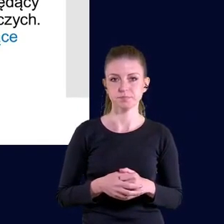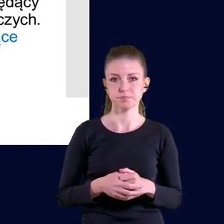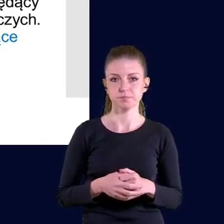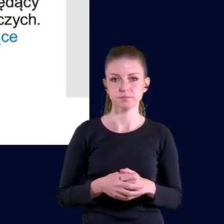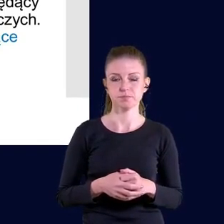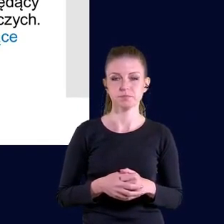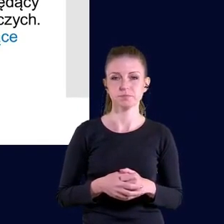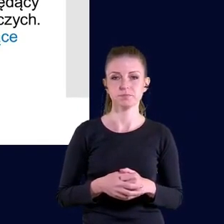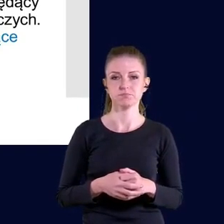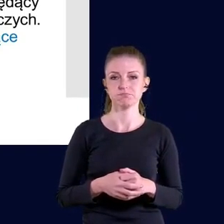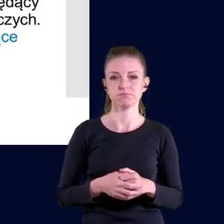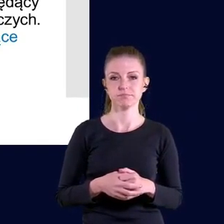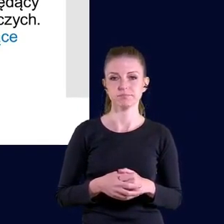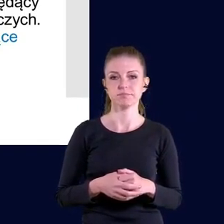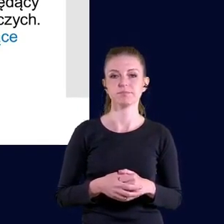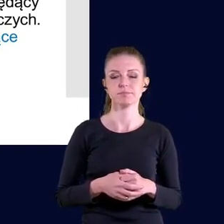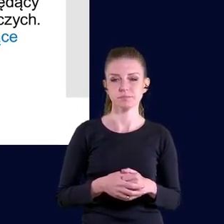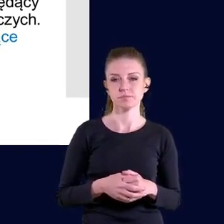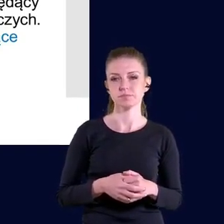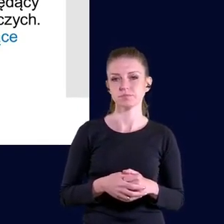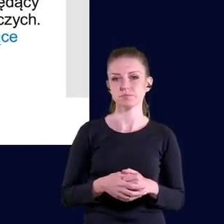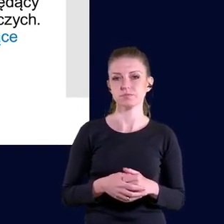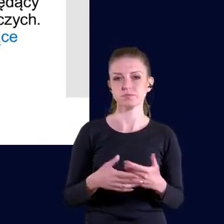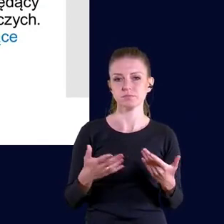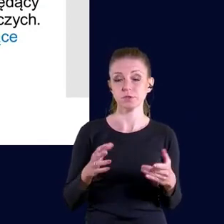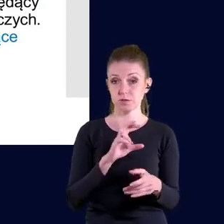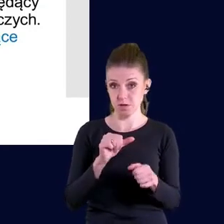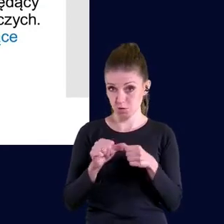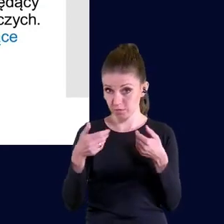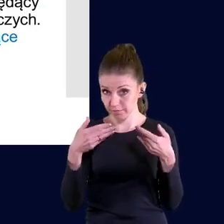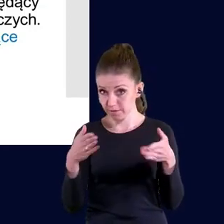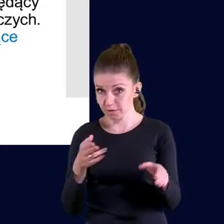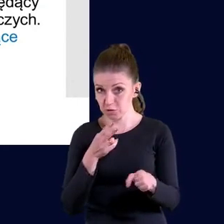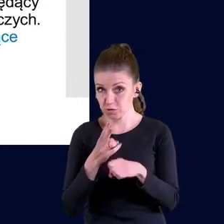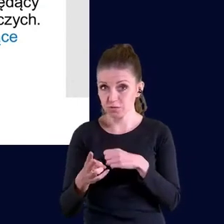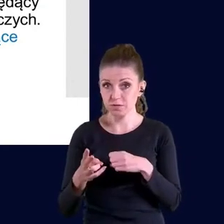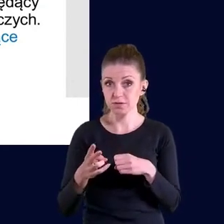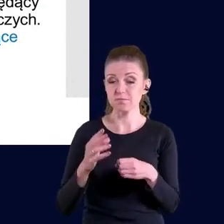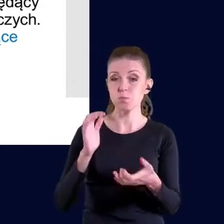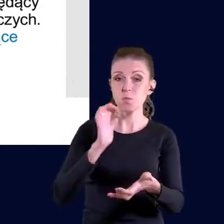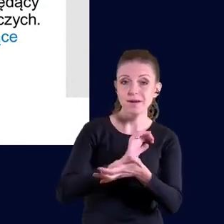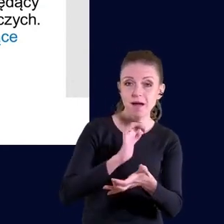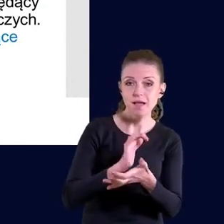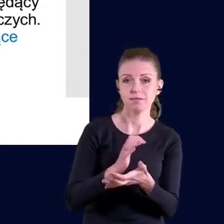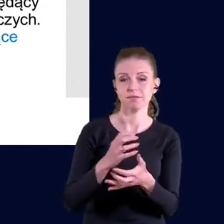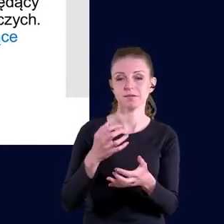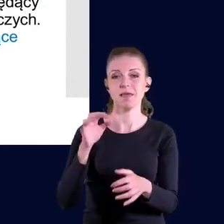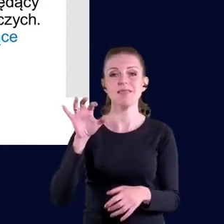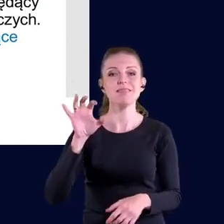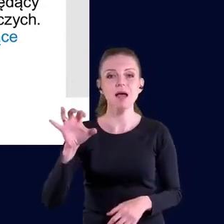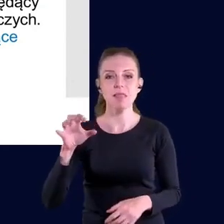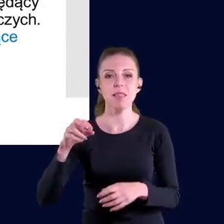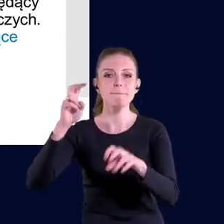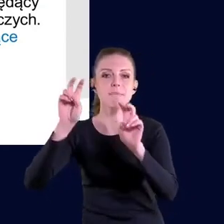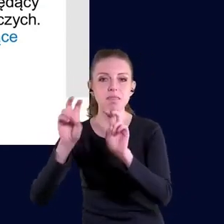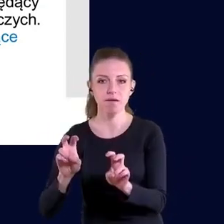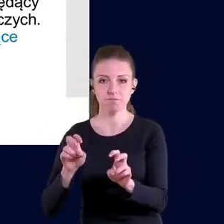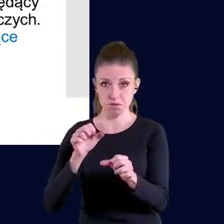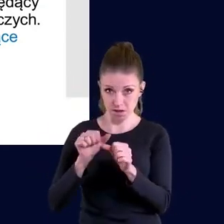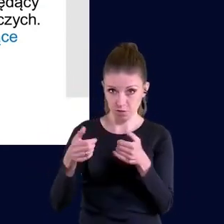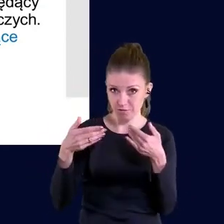przez nas rozpoznanych i praktykowany czyli jest otwarty dostęp do publikacji danych badawczych rewolucja w komunikacji